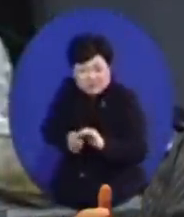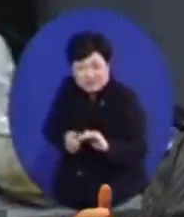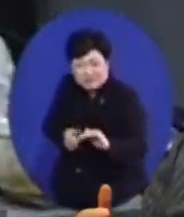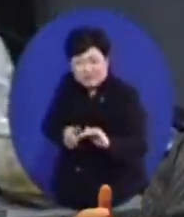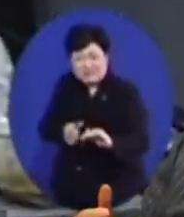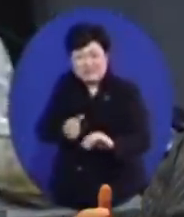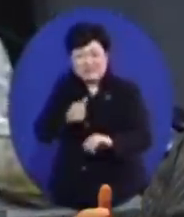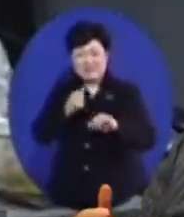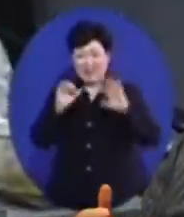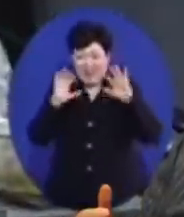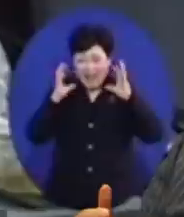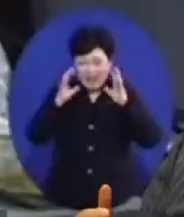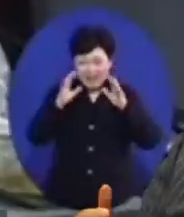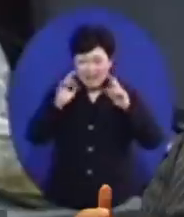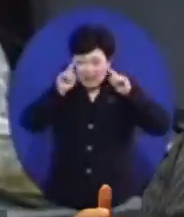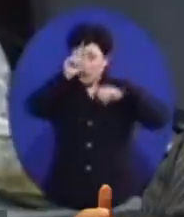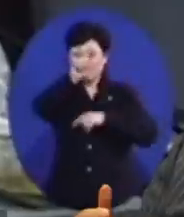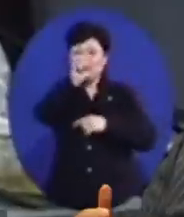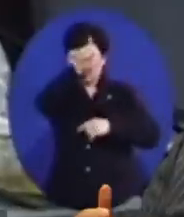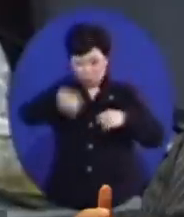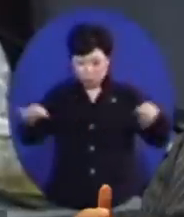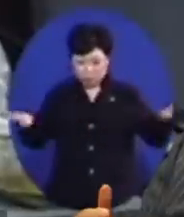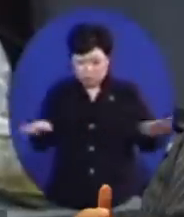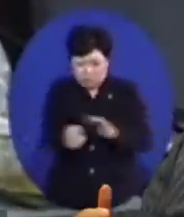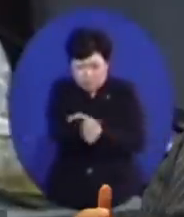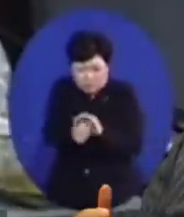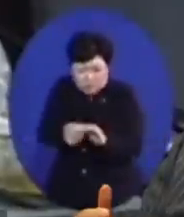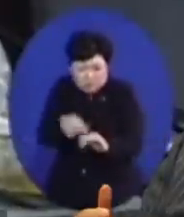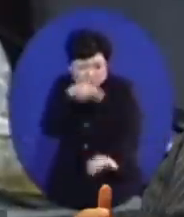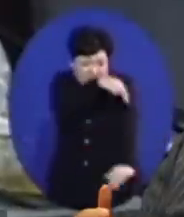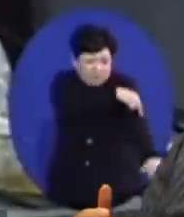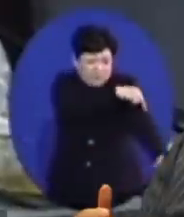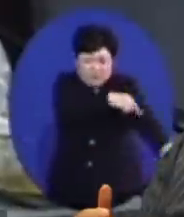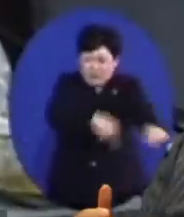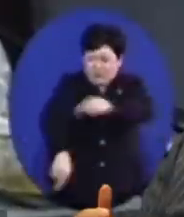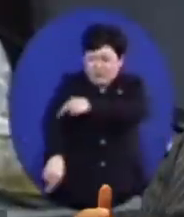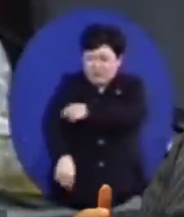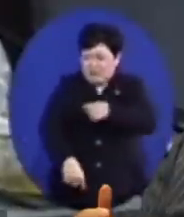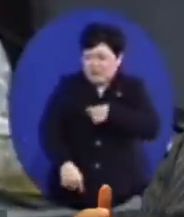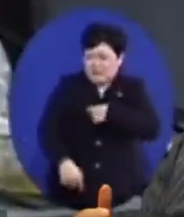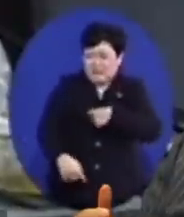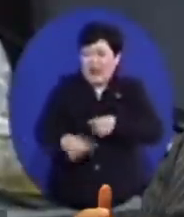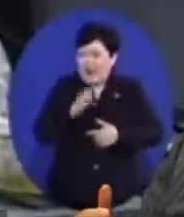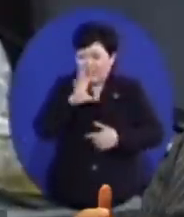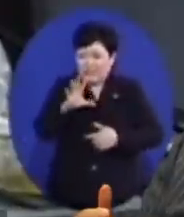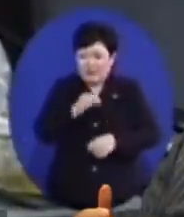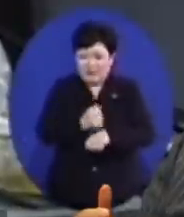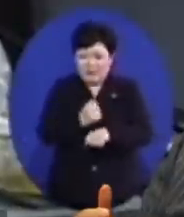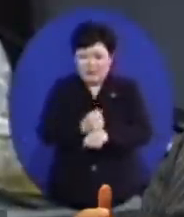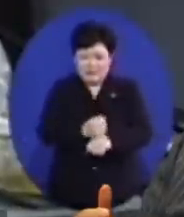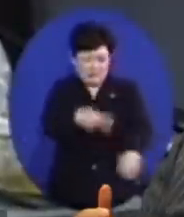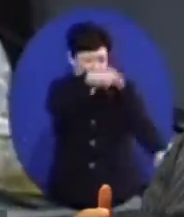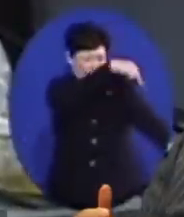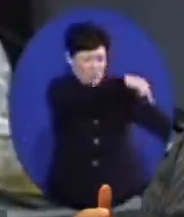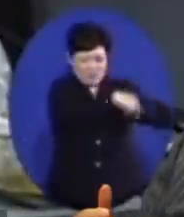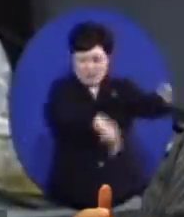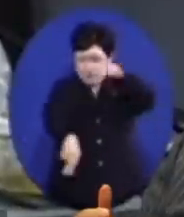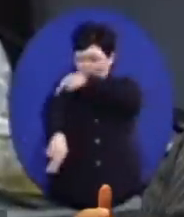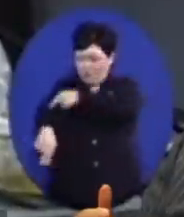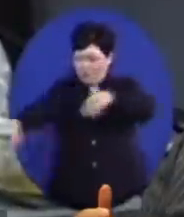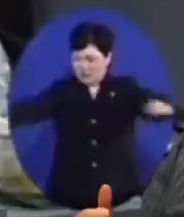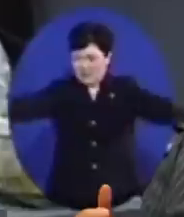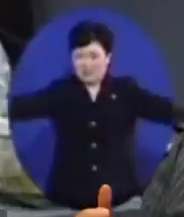안 올라타려고 하는 것입니다. 그러면 그